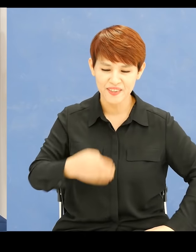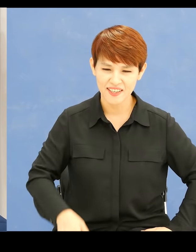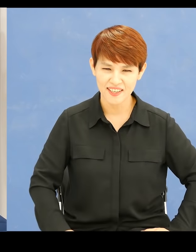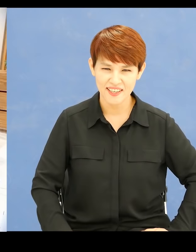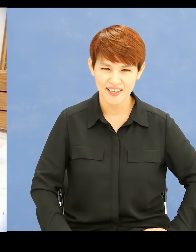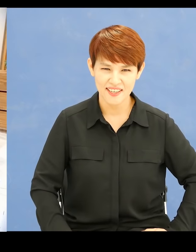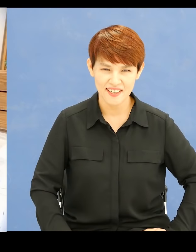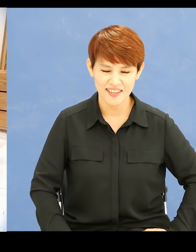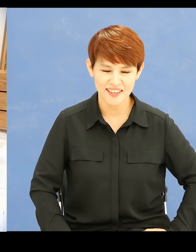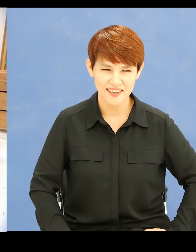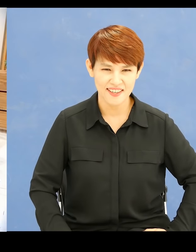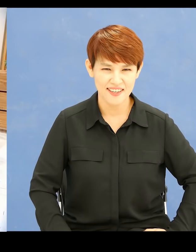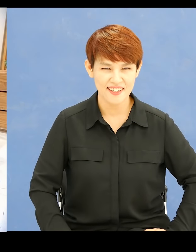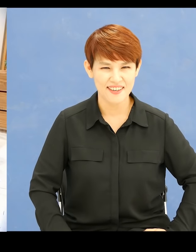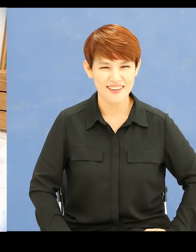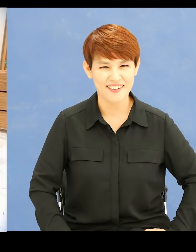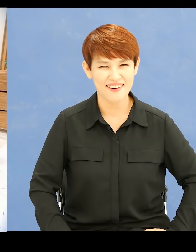되는 거예요.